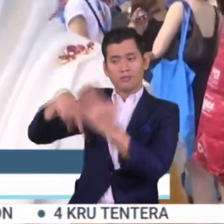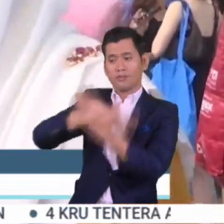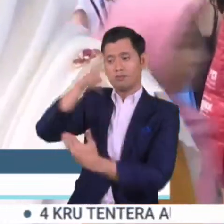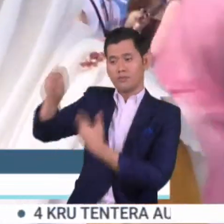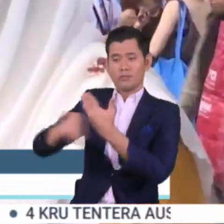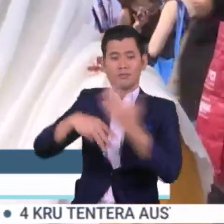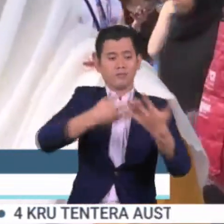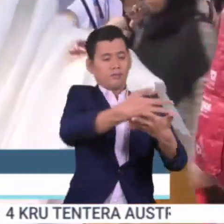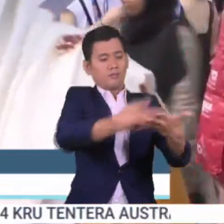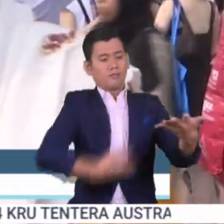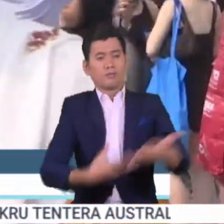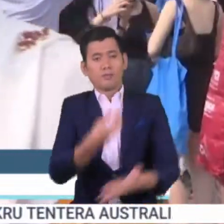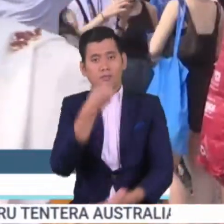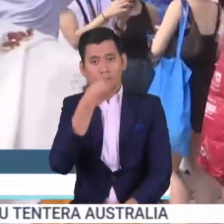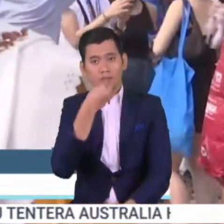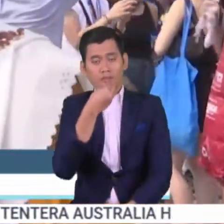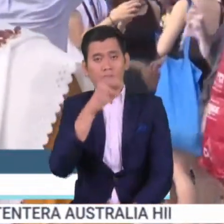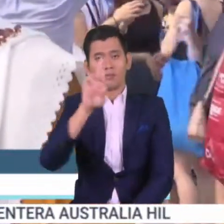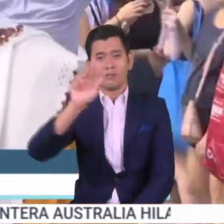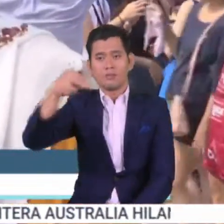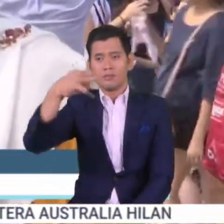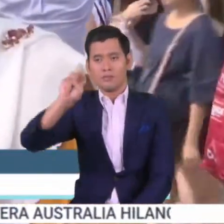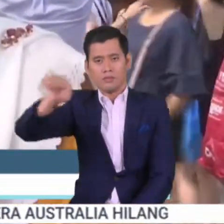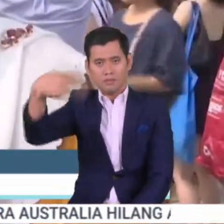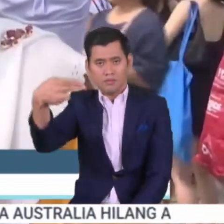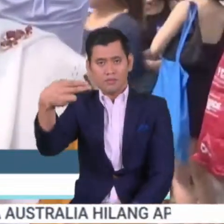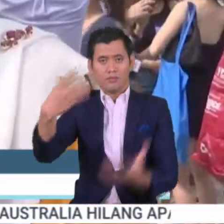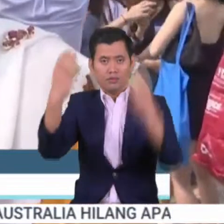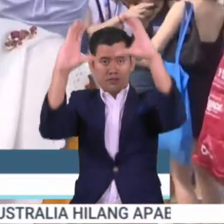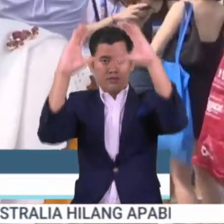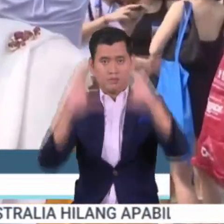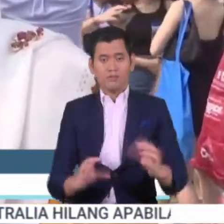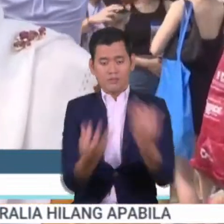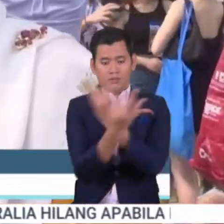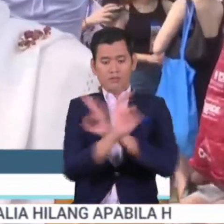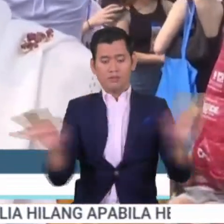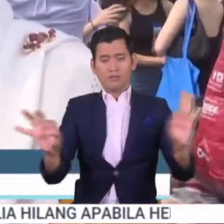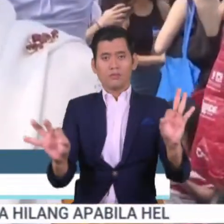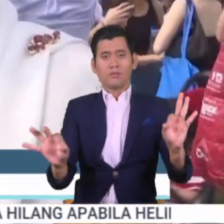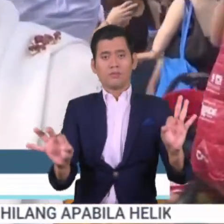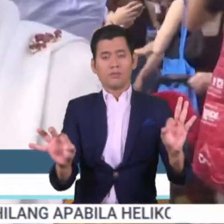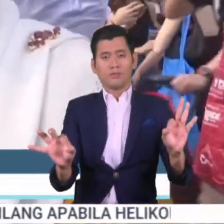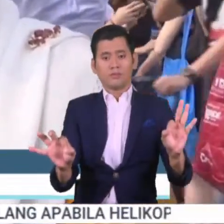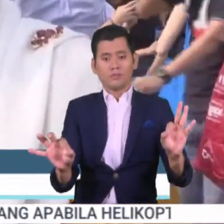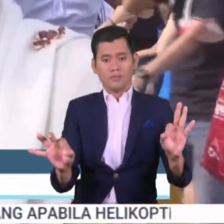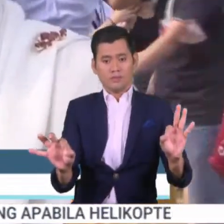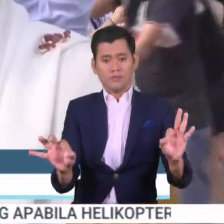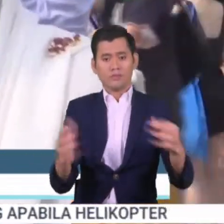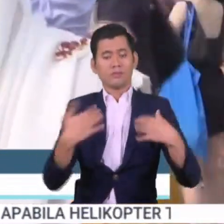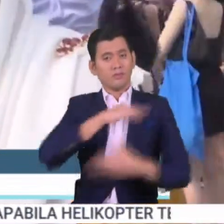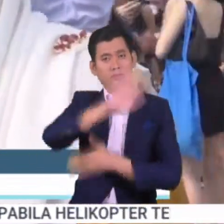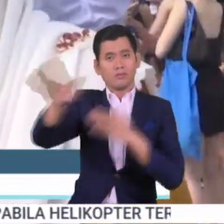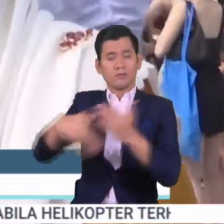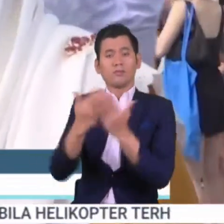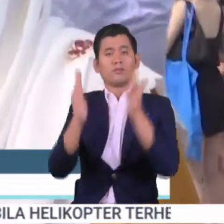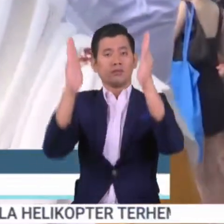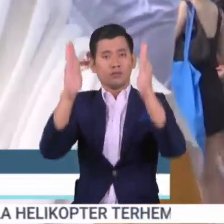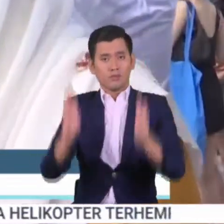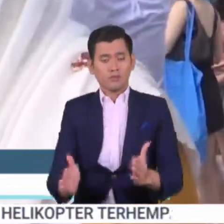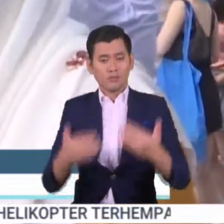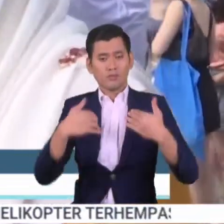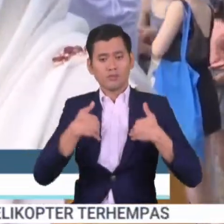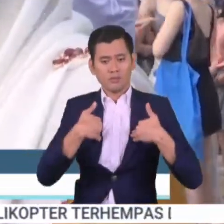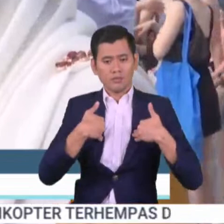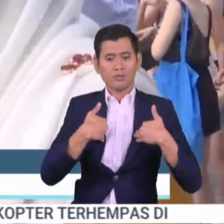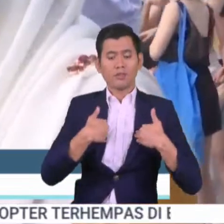akan beri secara percuma. Kita meraihkan pada pukul 5.30 petang, ya, semua orang ramai, ada 6,000 pax untuk